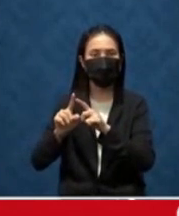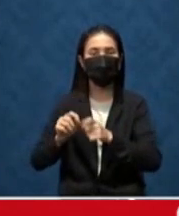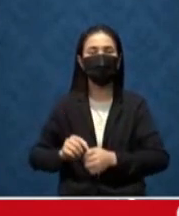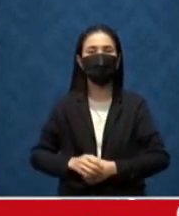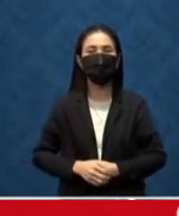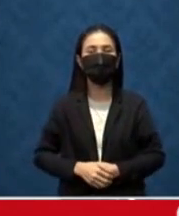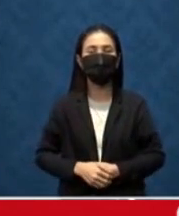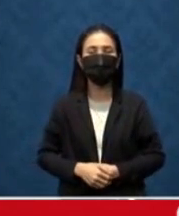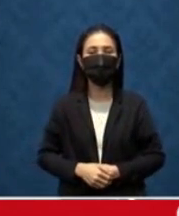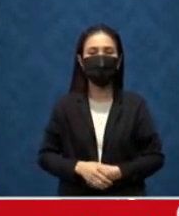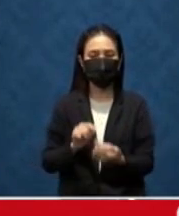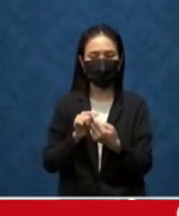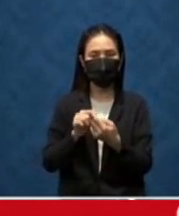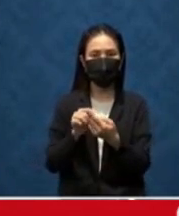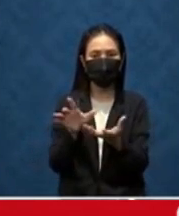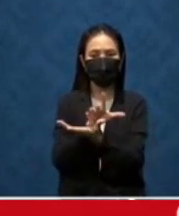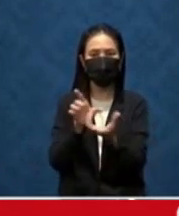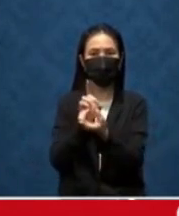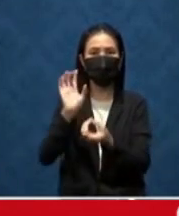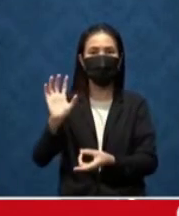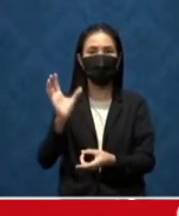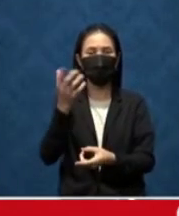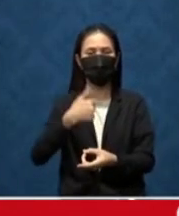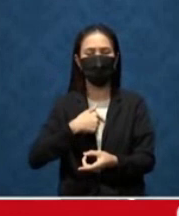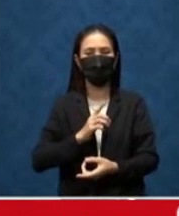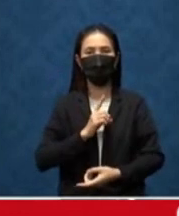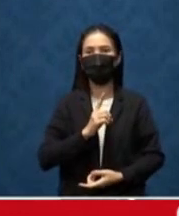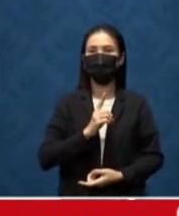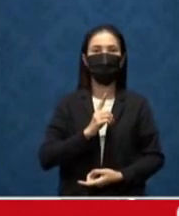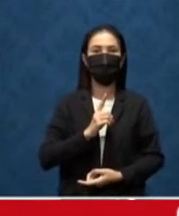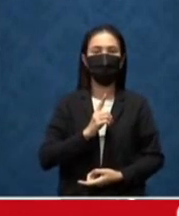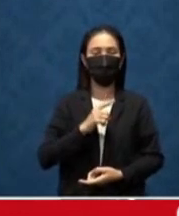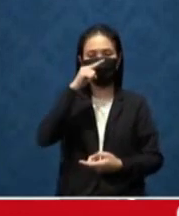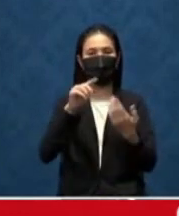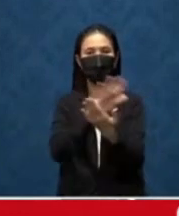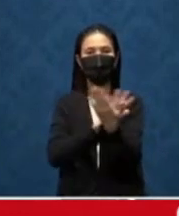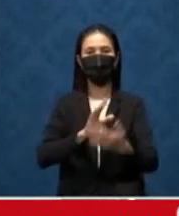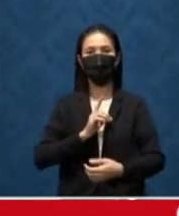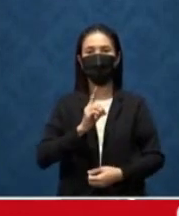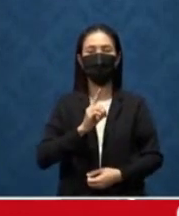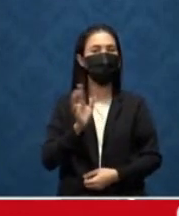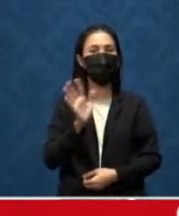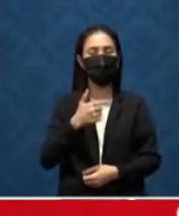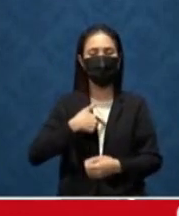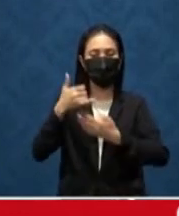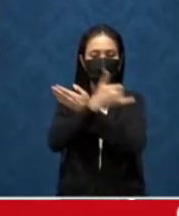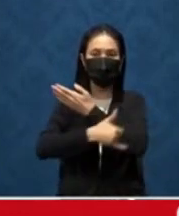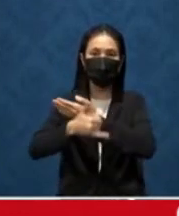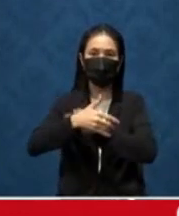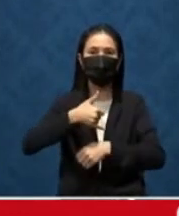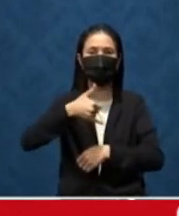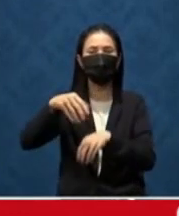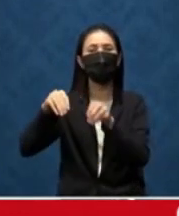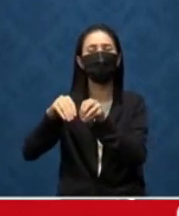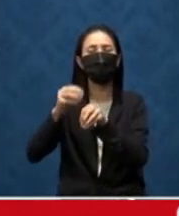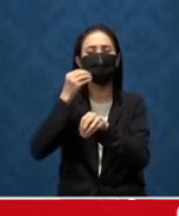ี่จะอยู่ในสังคมโลก โดยที่เราอยู่โดดเดียว โยประเทศไยเราดิชั้นไปที่ต่างปเทศ วันนี้ใกล้ๆ